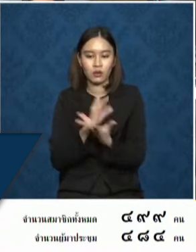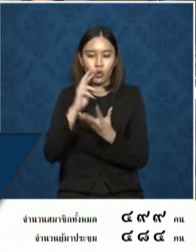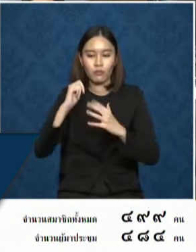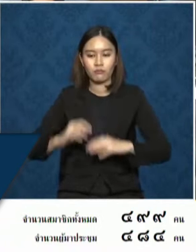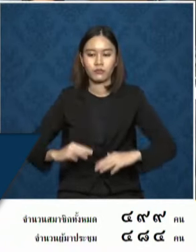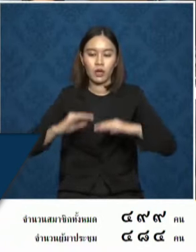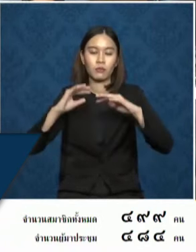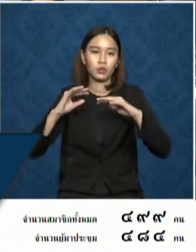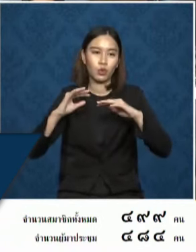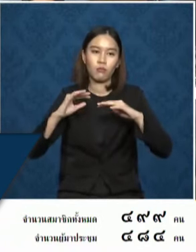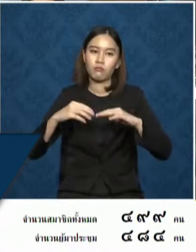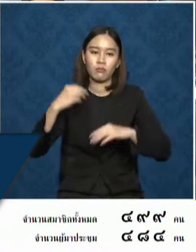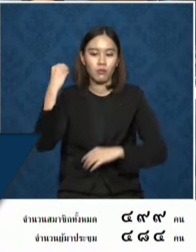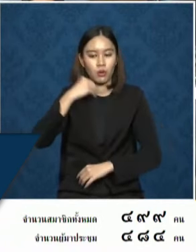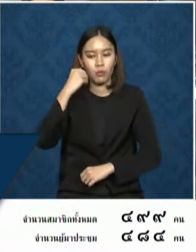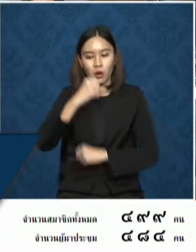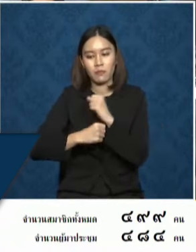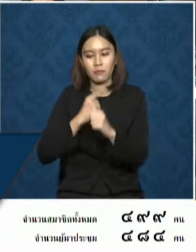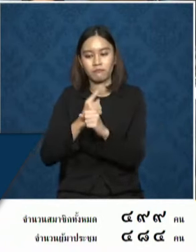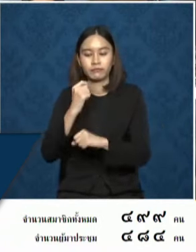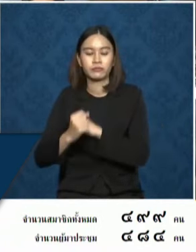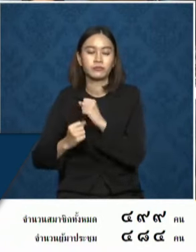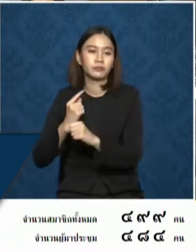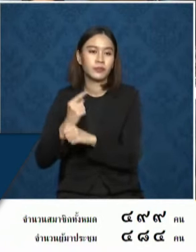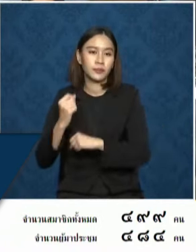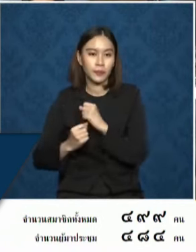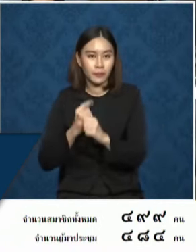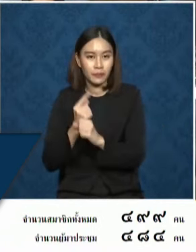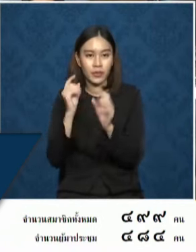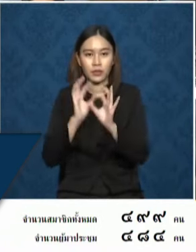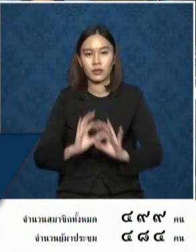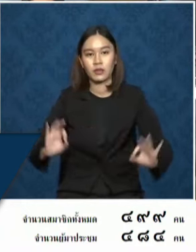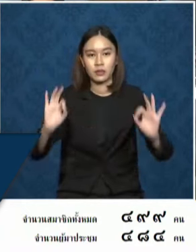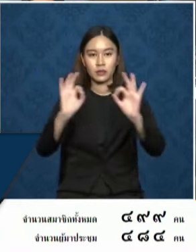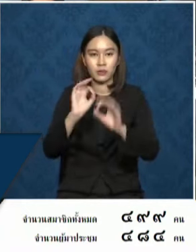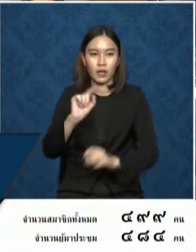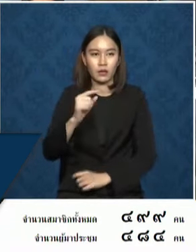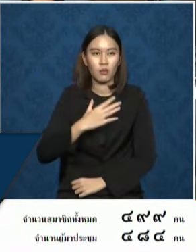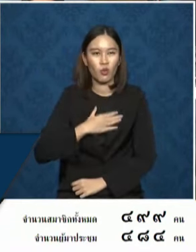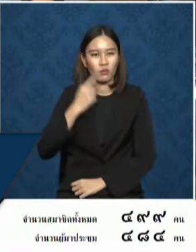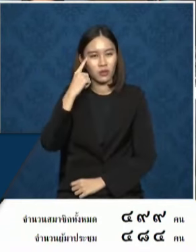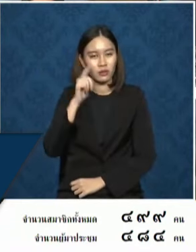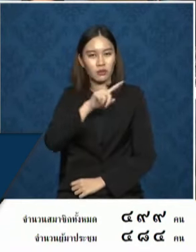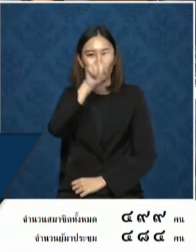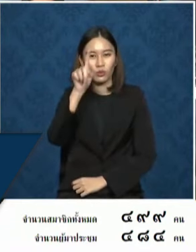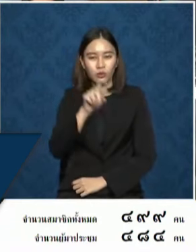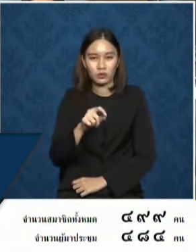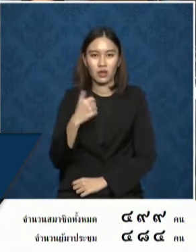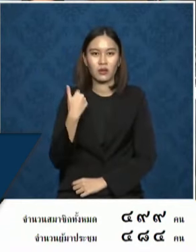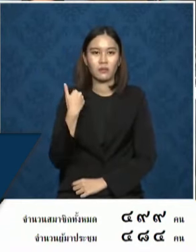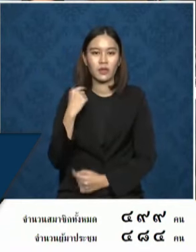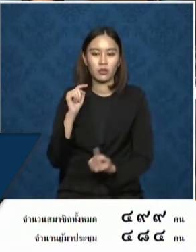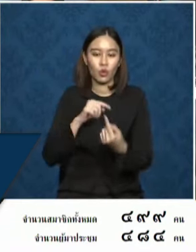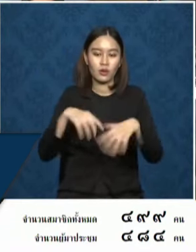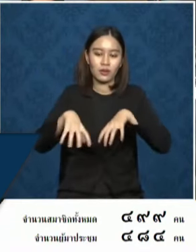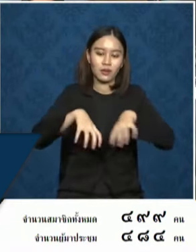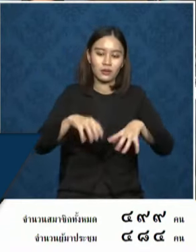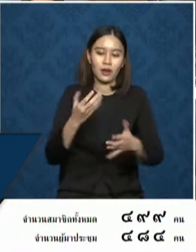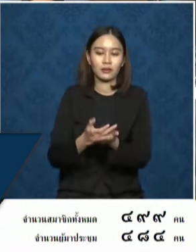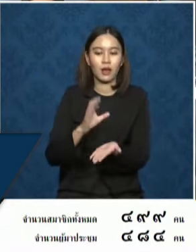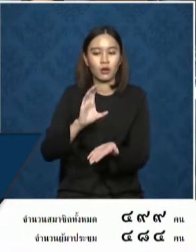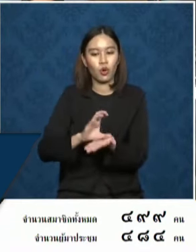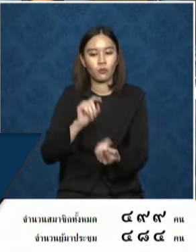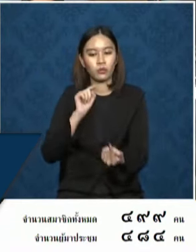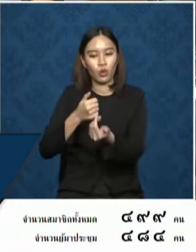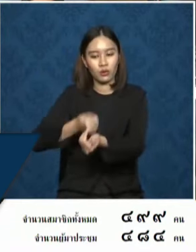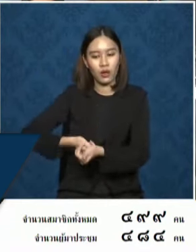ประทภัยซ้ำซากทุกปีและที่สำคัญครับผมอดสงสัยไม่ได้ครับว่าการจัดสรรงบประมาณเพื่อ